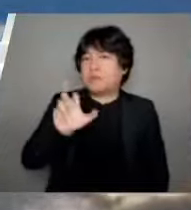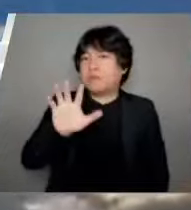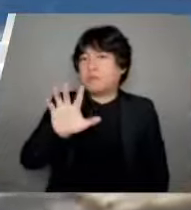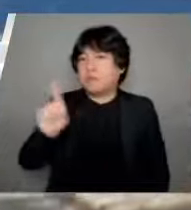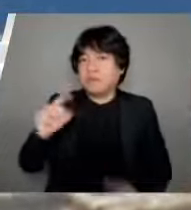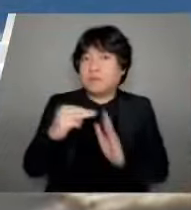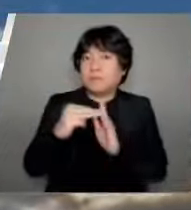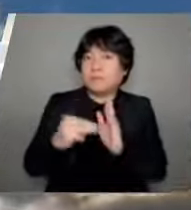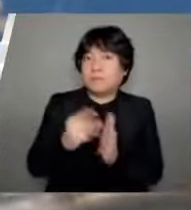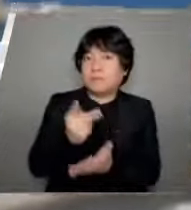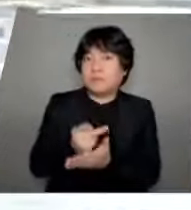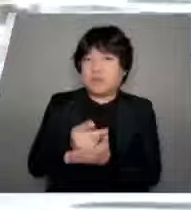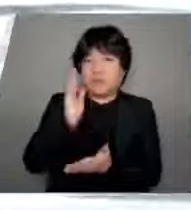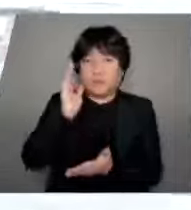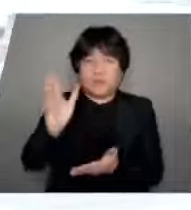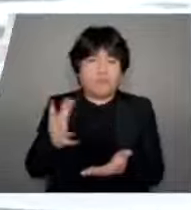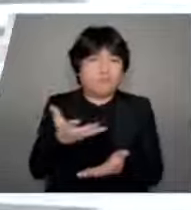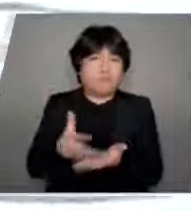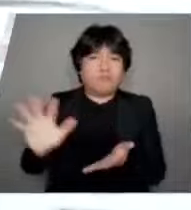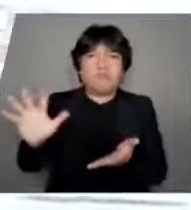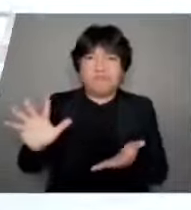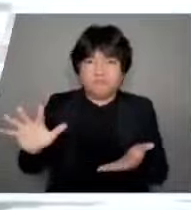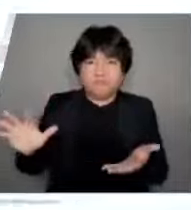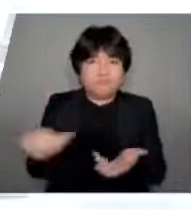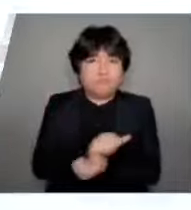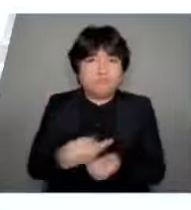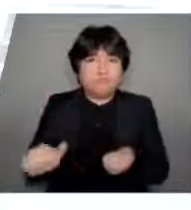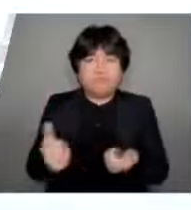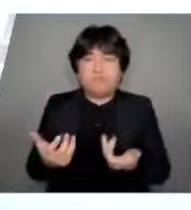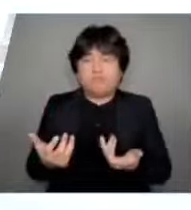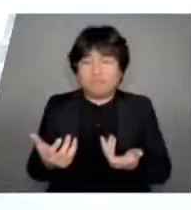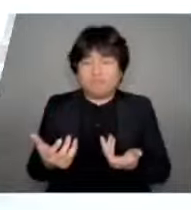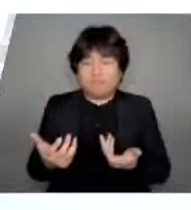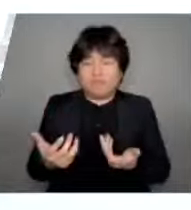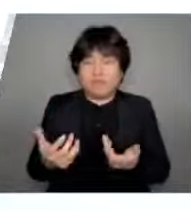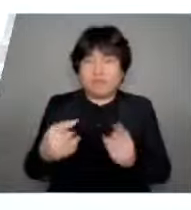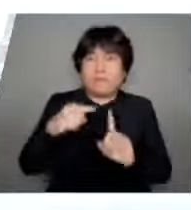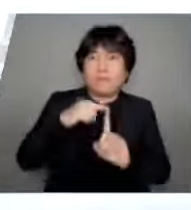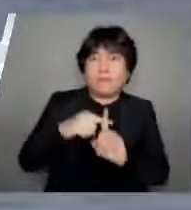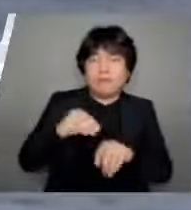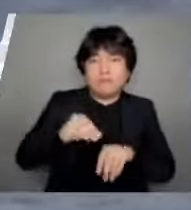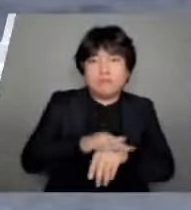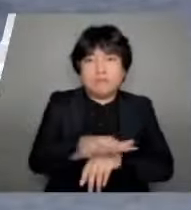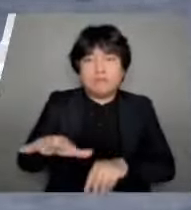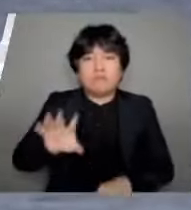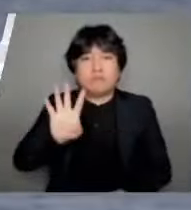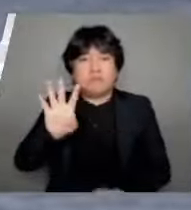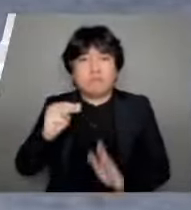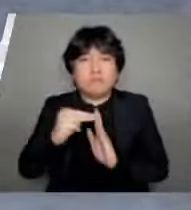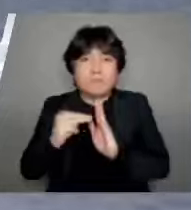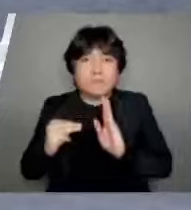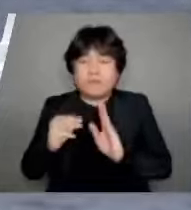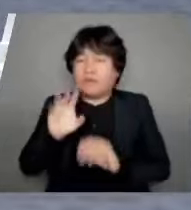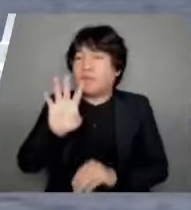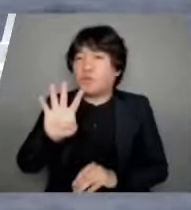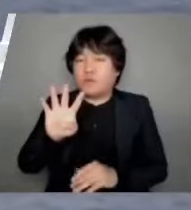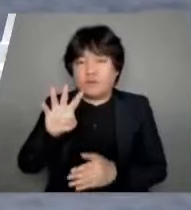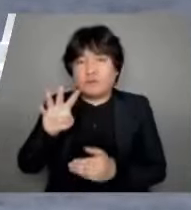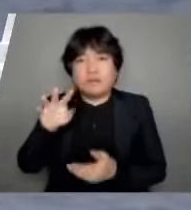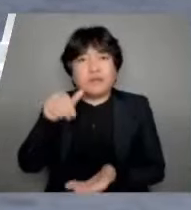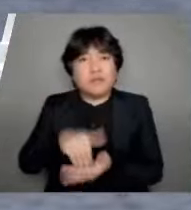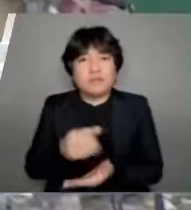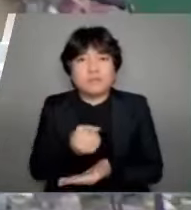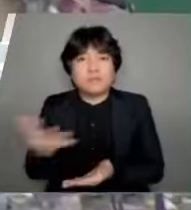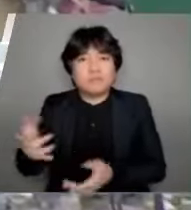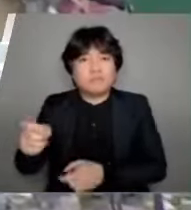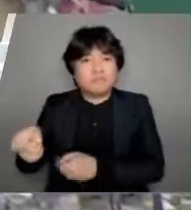magiging epekto nito sa mahigit 40,000 mangisda mula sa Central Luzon, Calabar Zone at mga fishing community sa